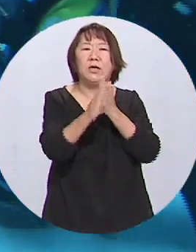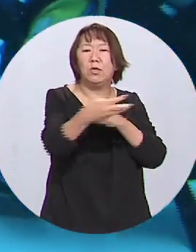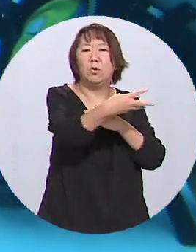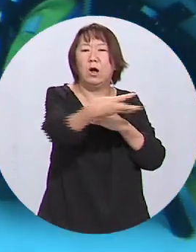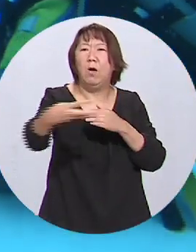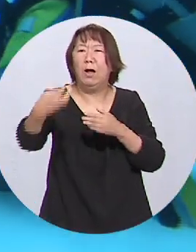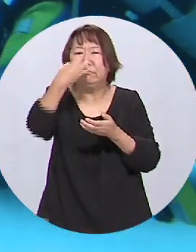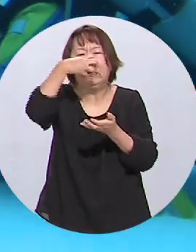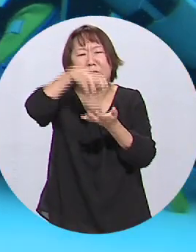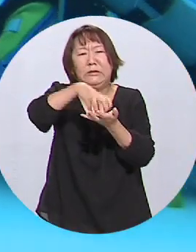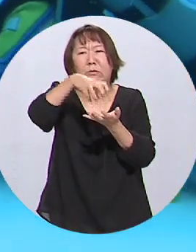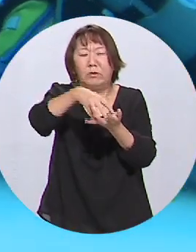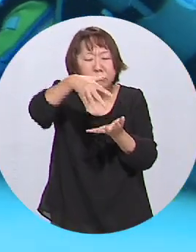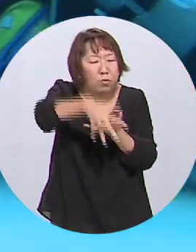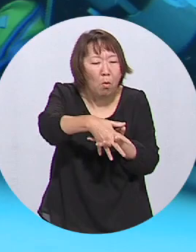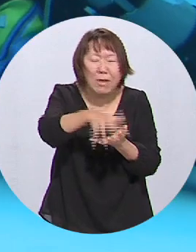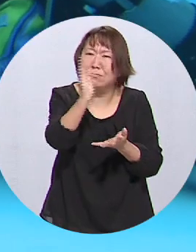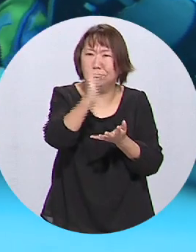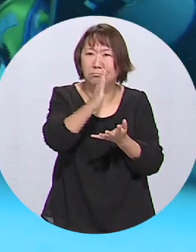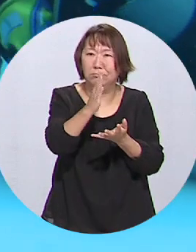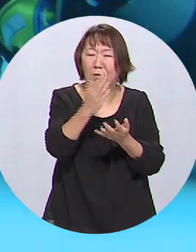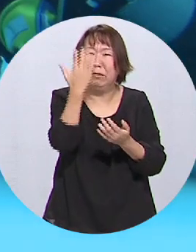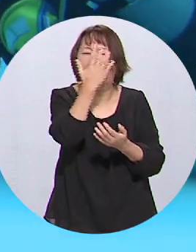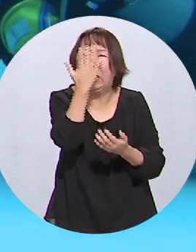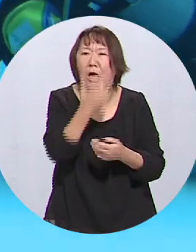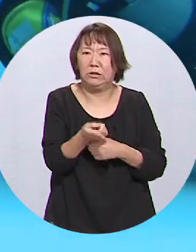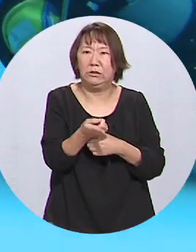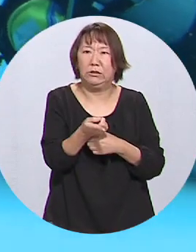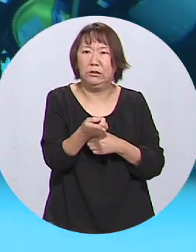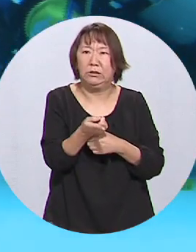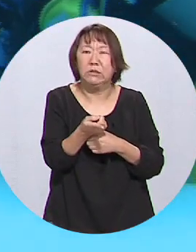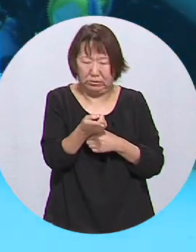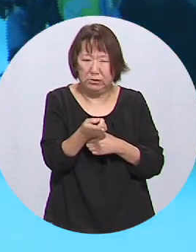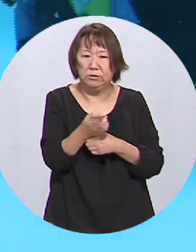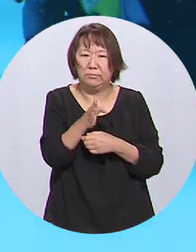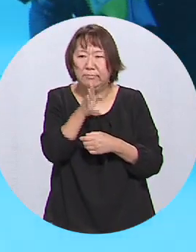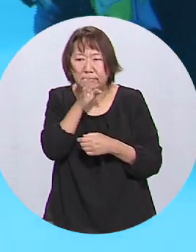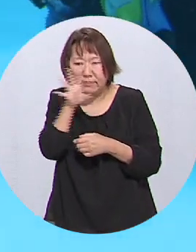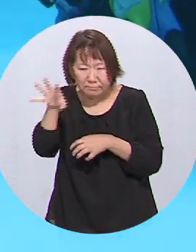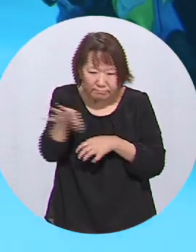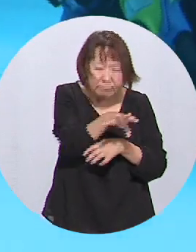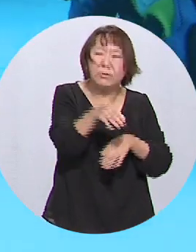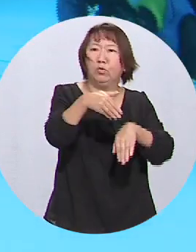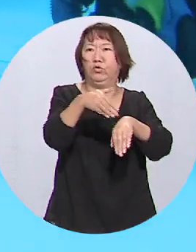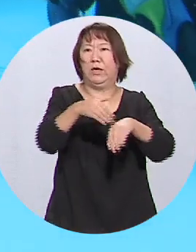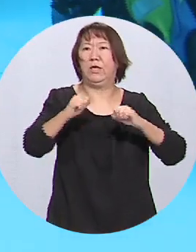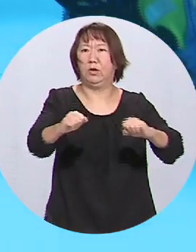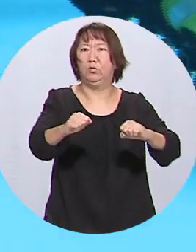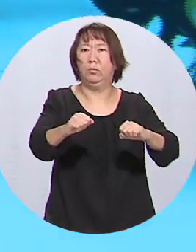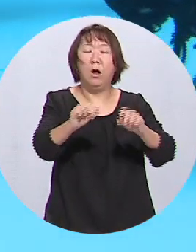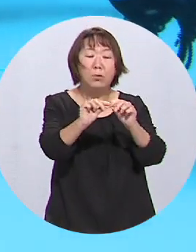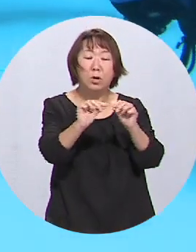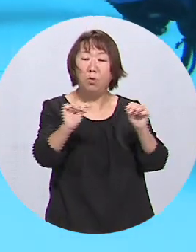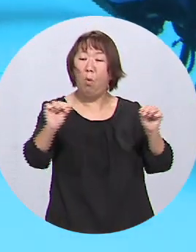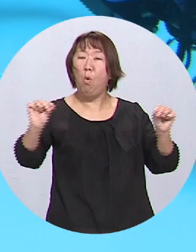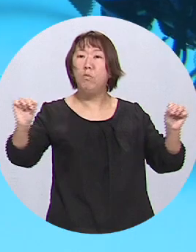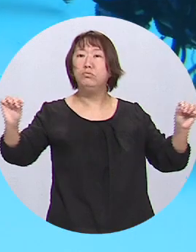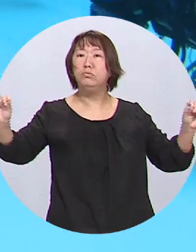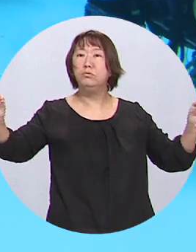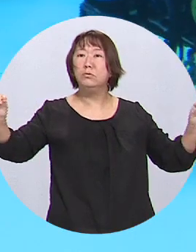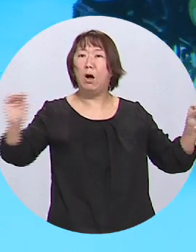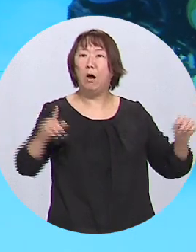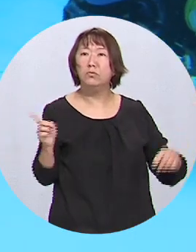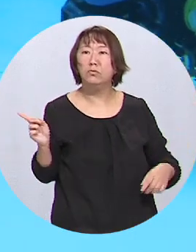構濁ってるところも多いので、はい、視覚がないということを前提とした訓練を日々行ってます。 なんかロープみたいなもん持ってます